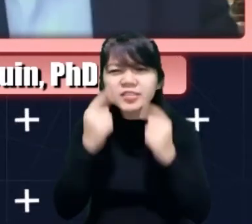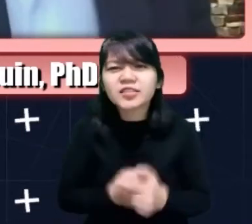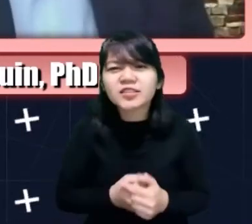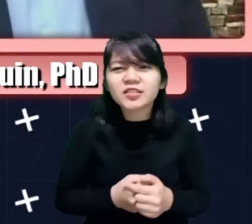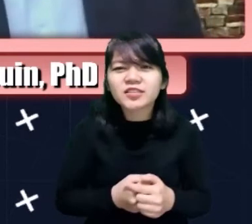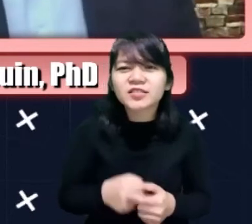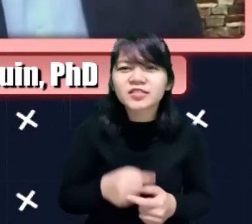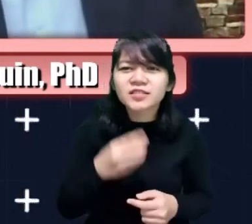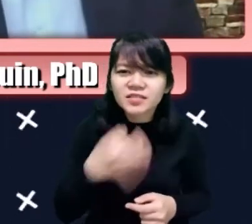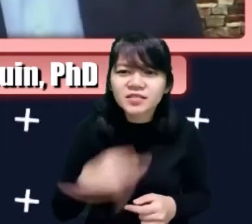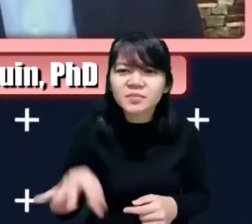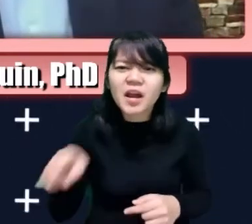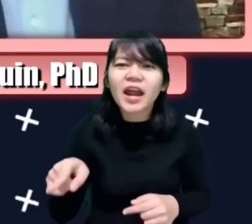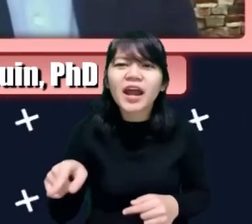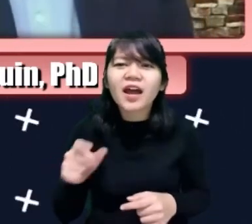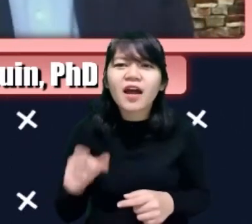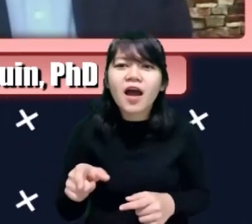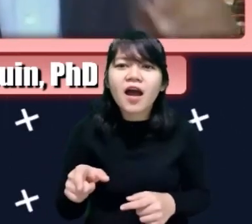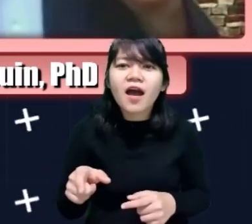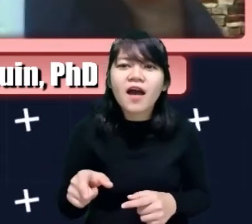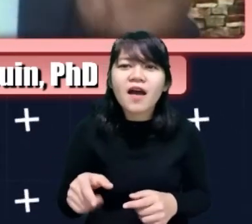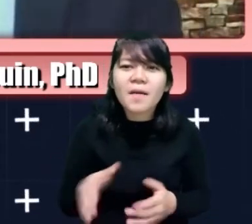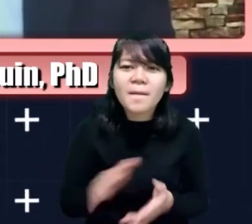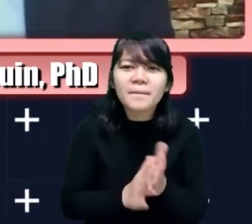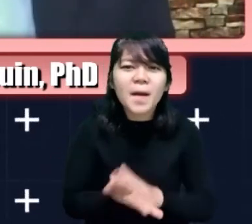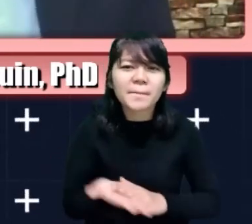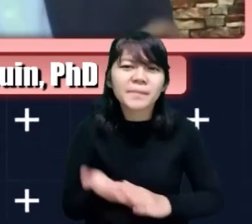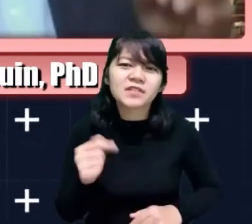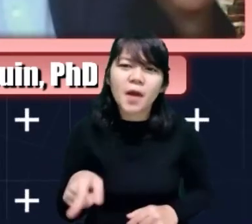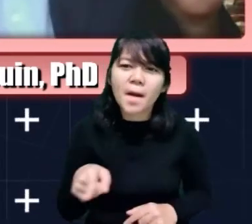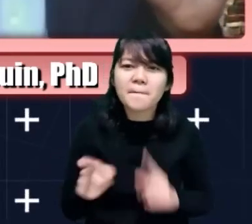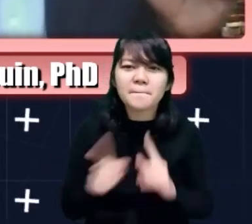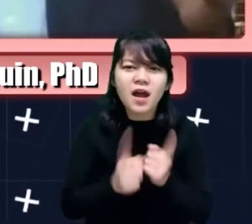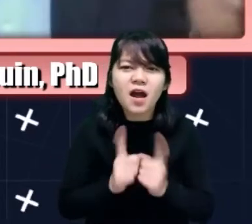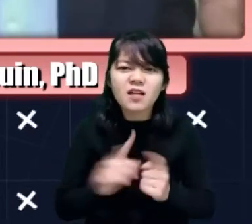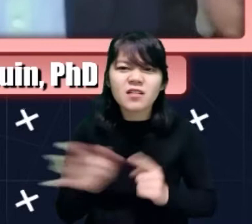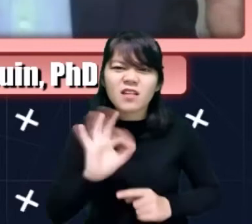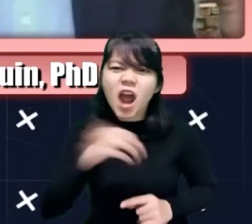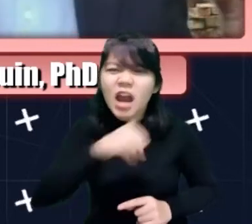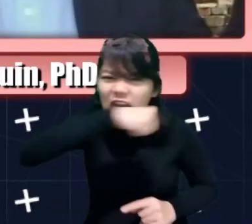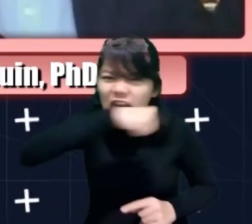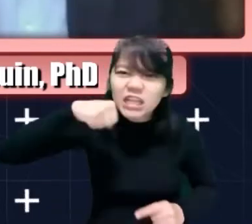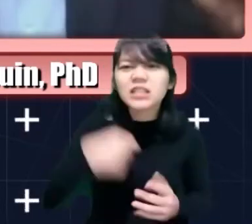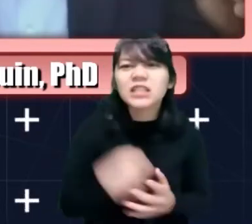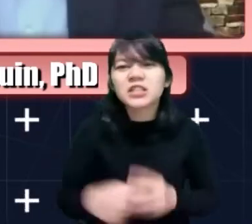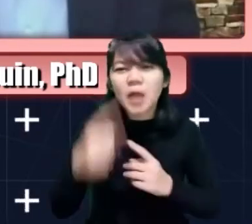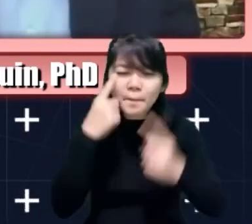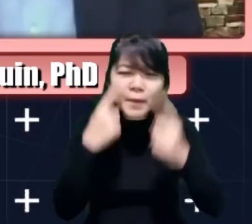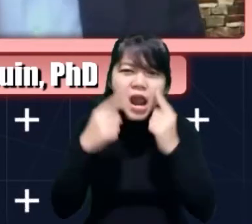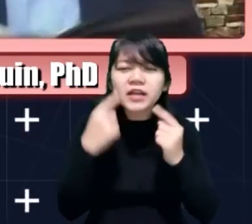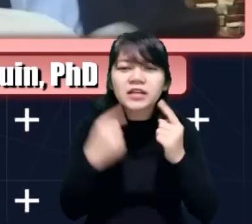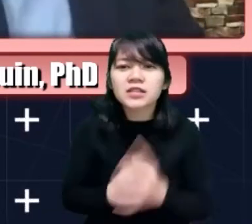nangis. Sudah akut ini. Luar biasa ini ya. Mungkin istilahnya seperti itu. Nggak ada daging sampai kecarian, sampai nangis